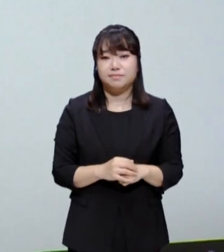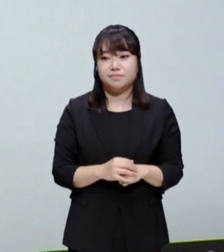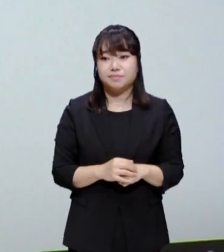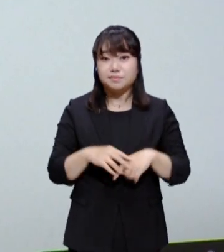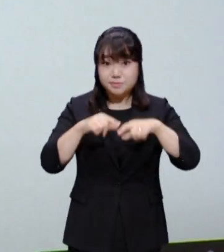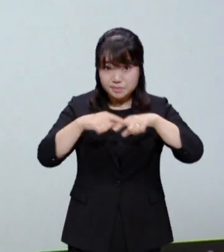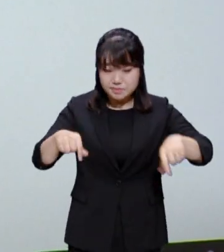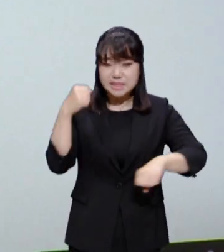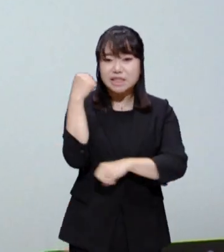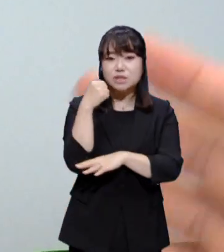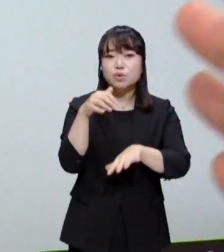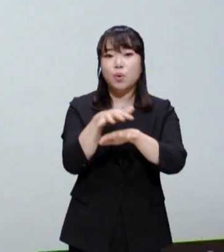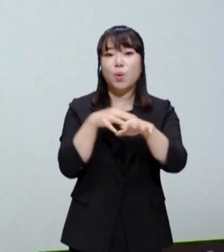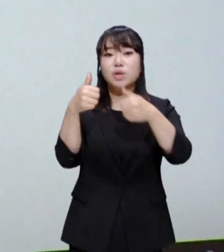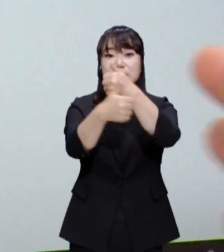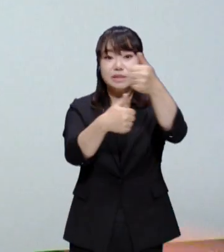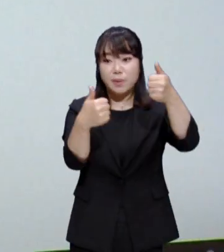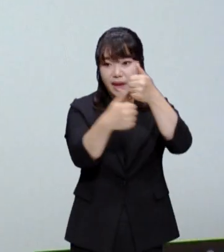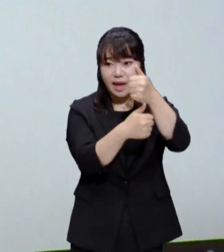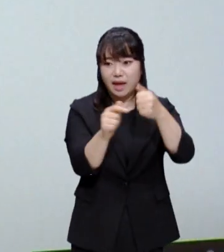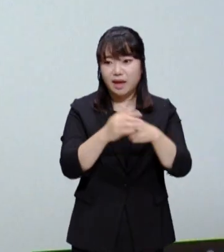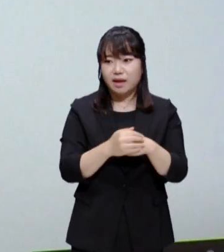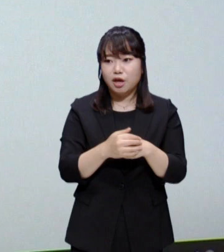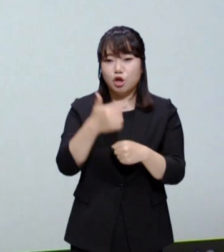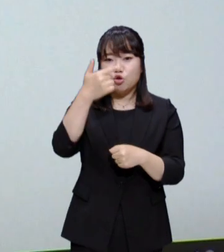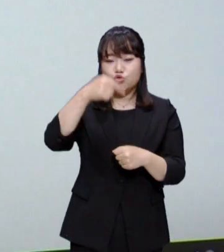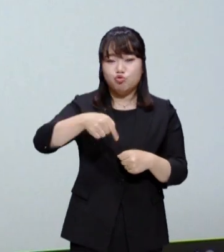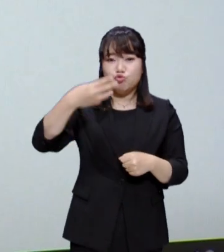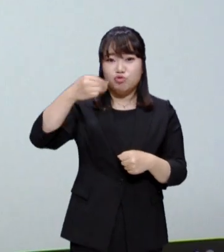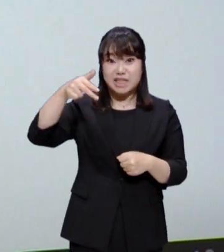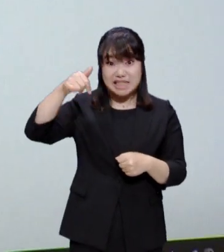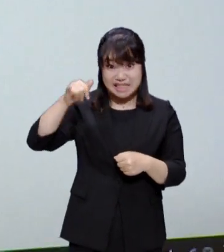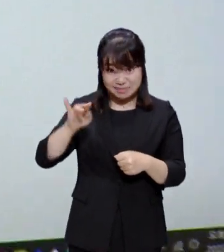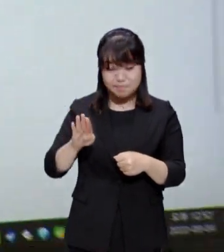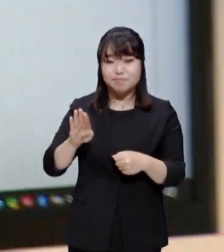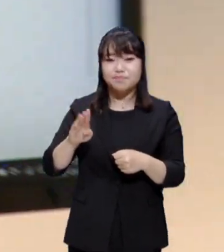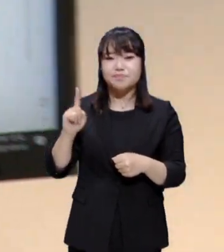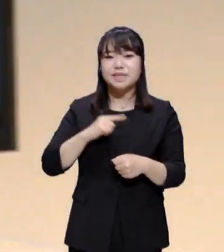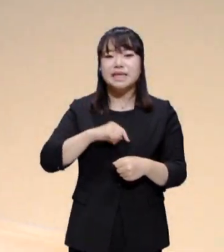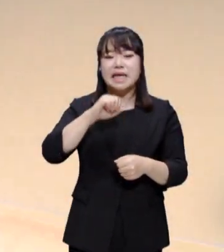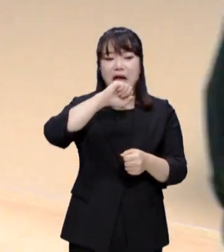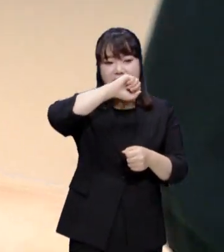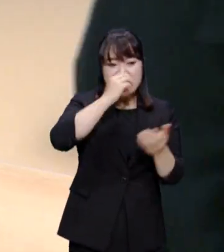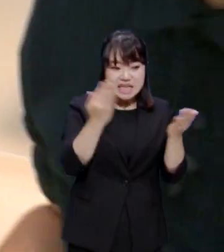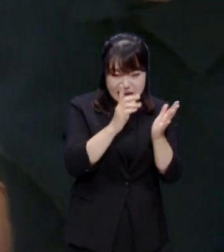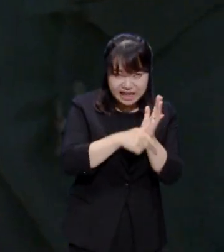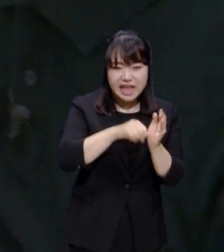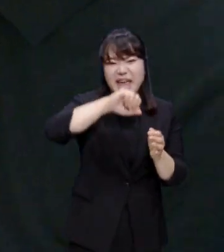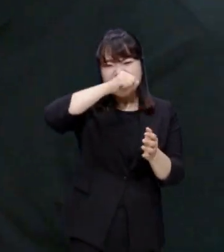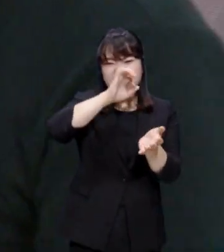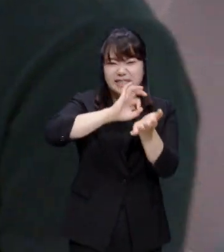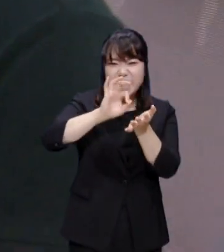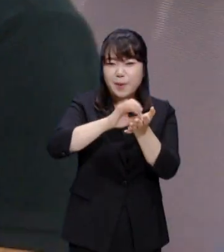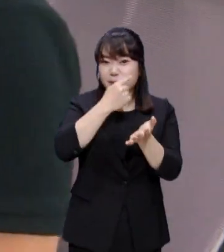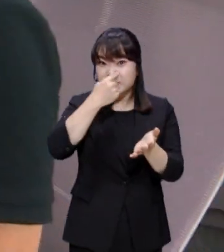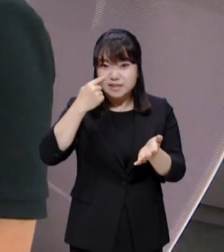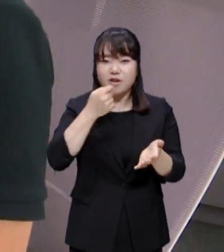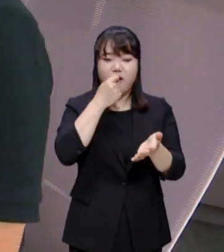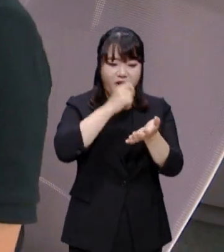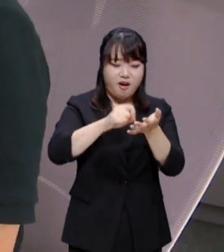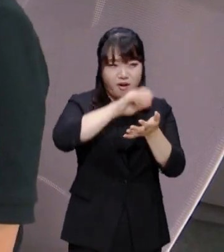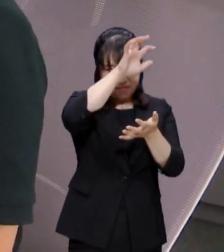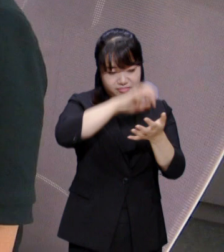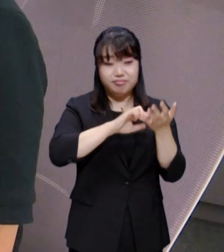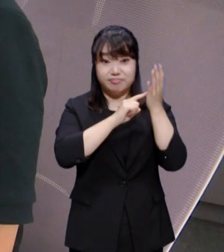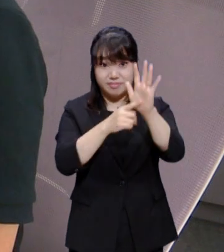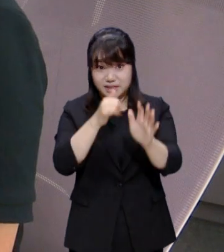보통 기초의회는 보시는 것처럼 누리집을 통해 의장단 업무 추진비 사용 내역을 공개하고 있습니다. 그렇다면